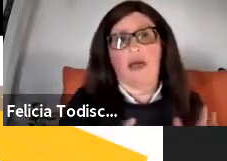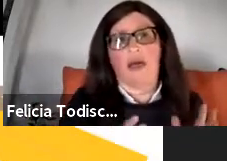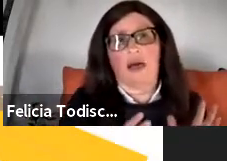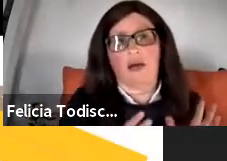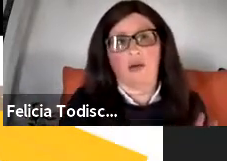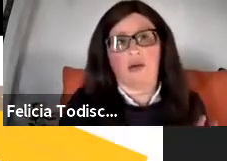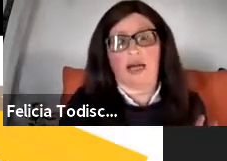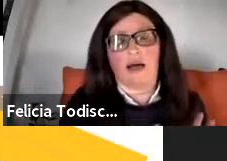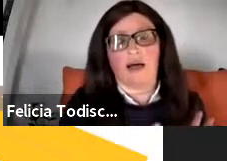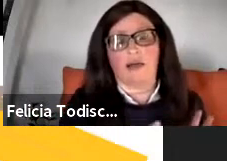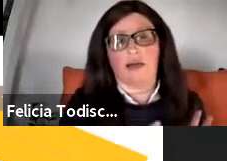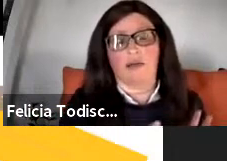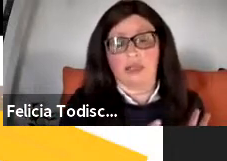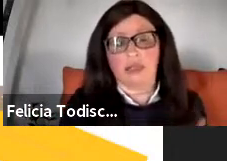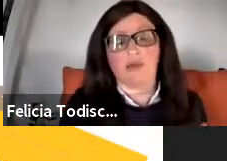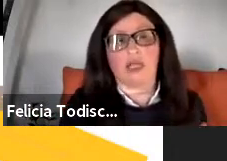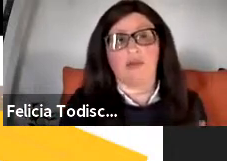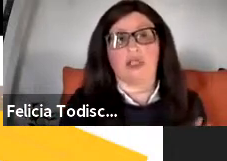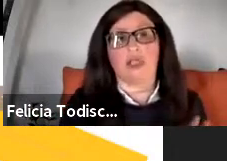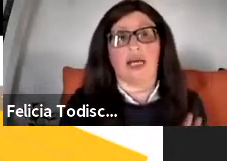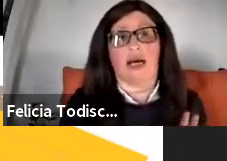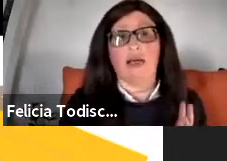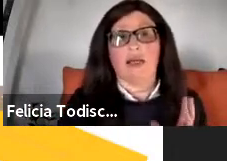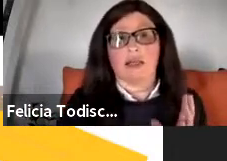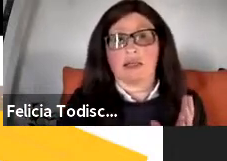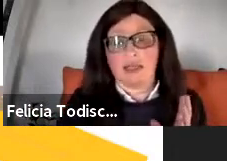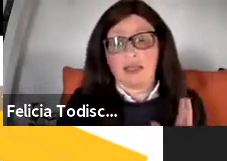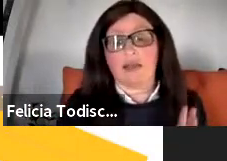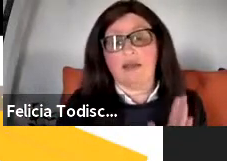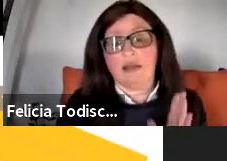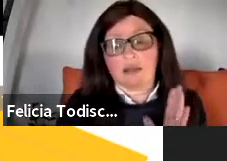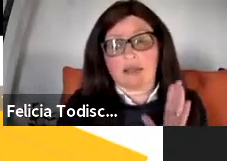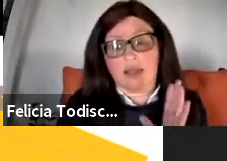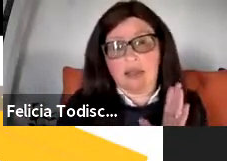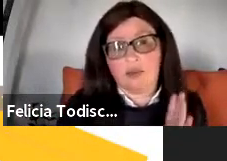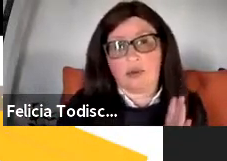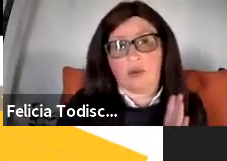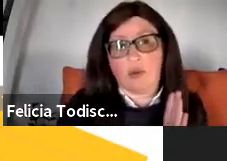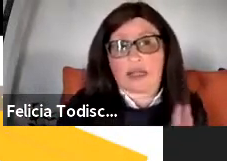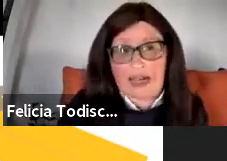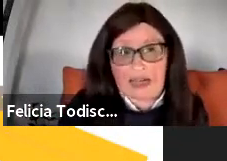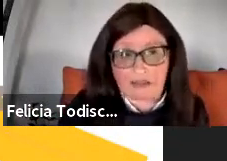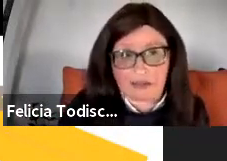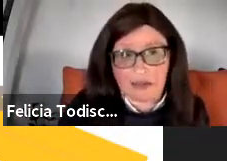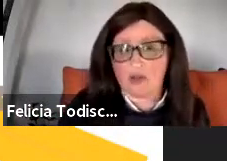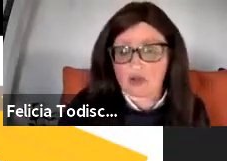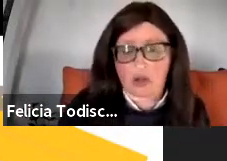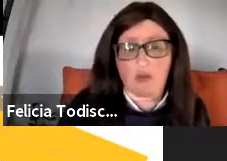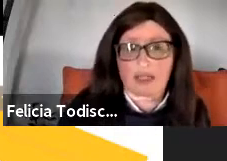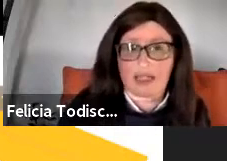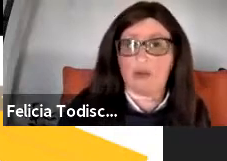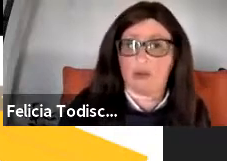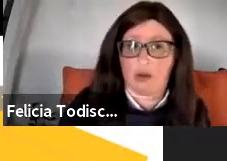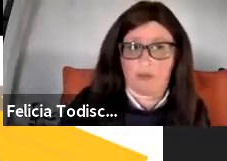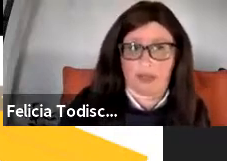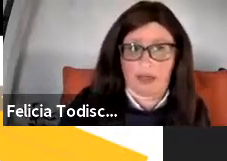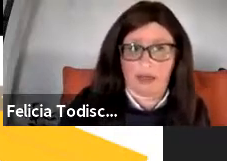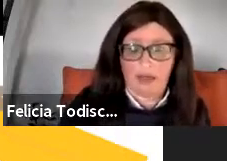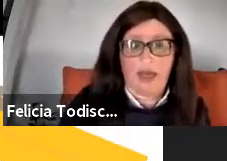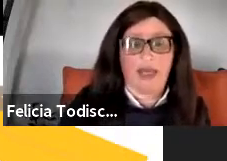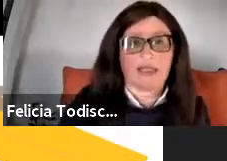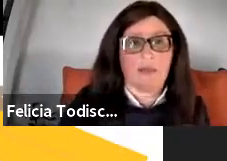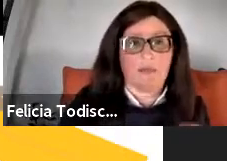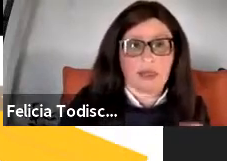descrivendo. E ancora, lo ha detto già Lucia, se devo guardarti non sto guardando